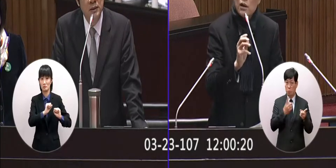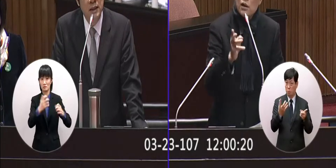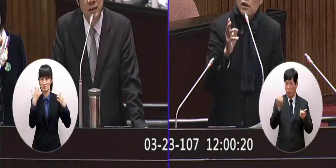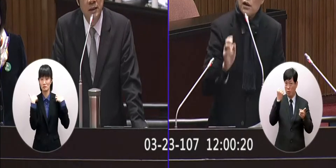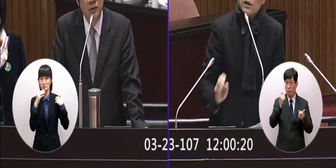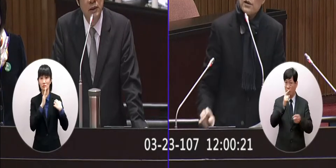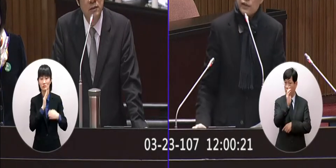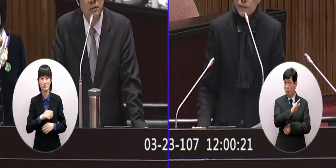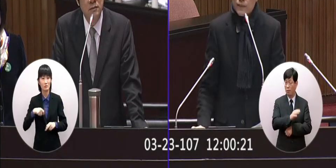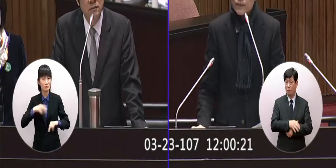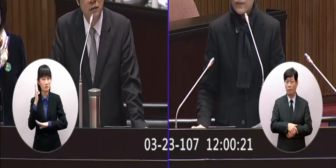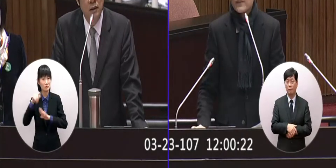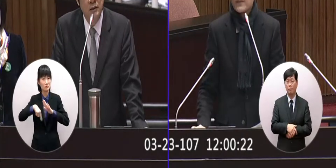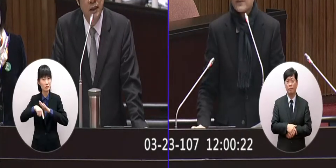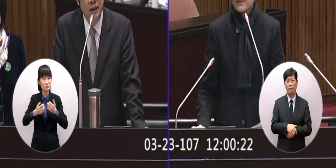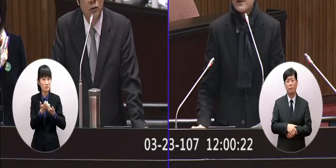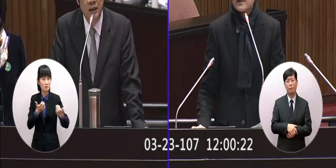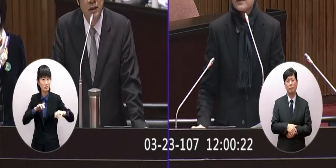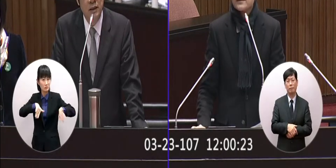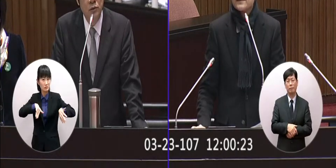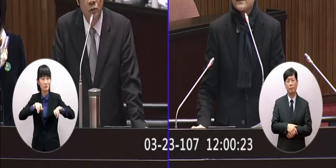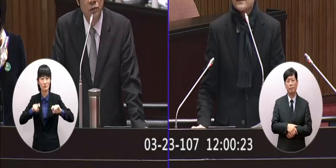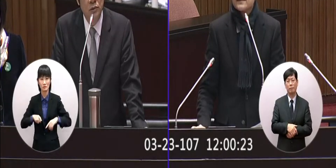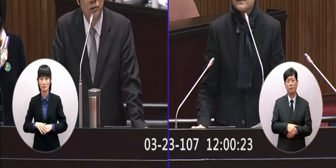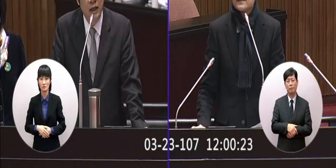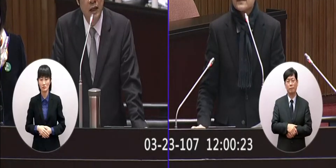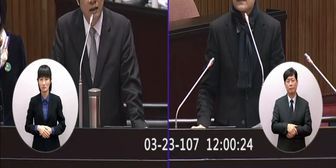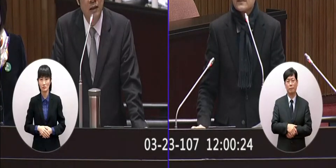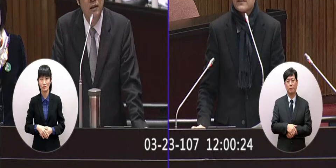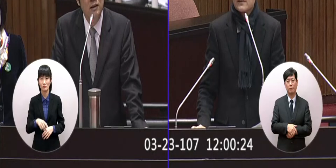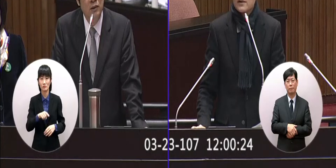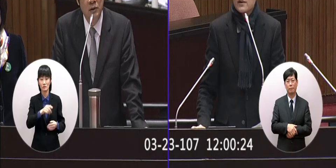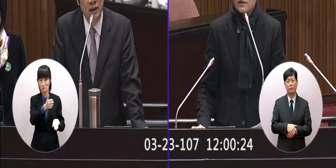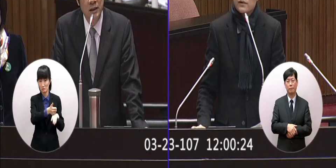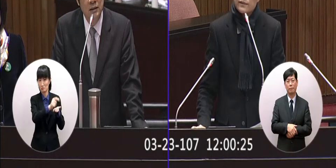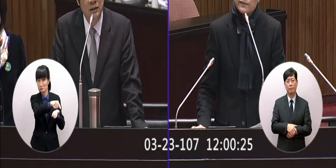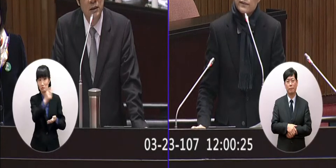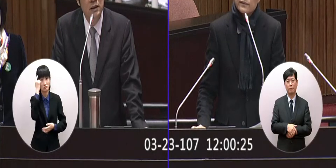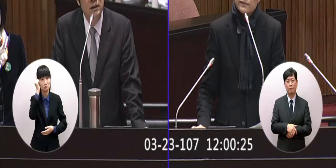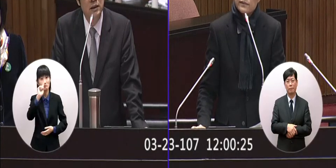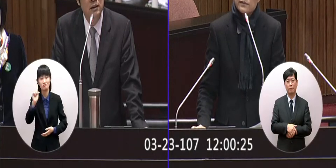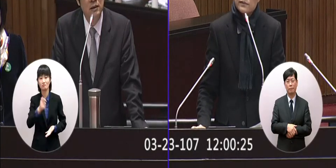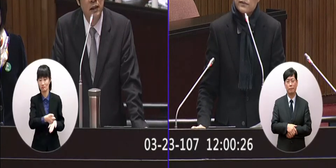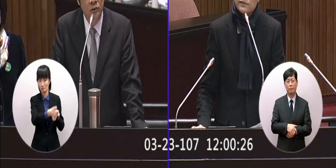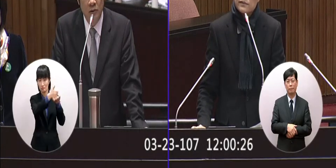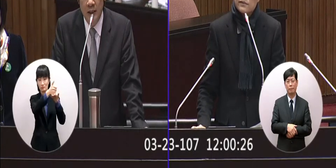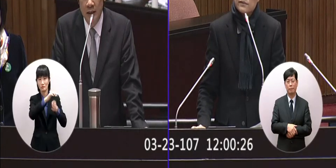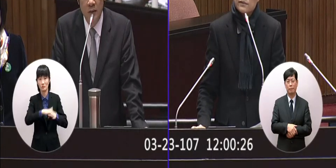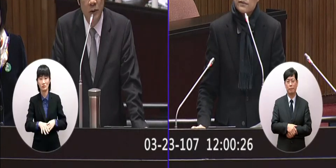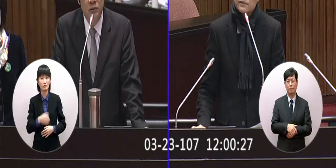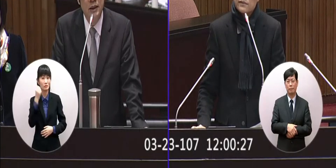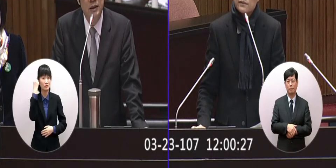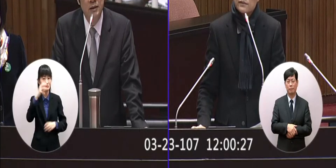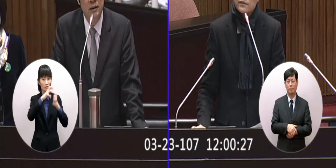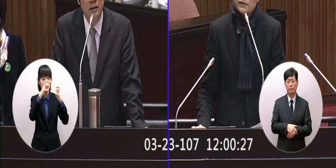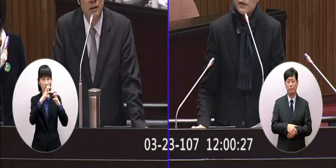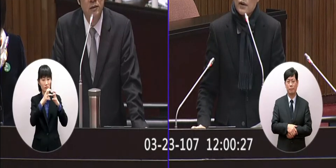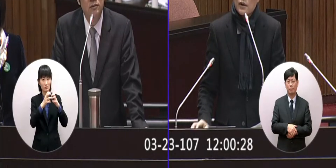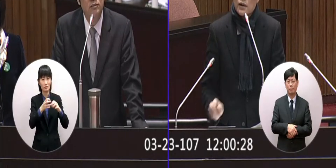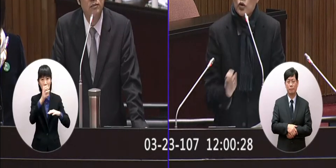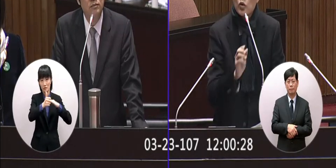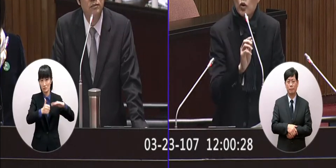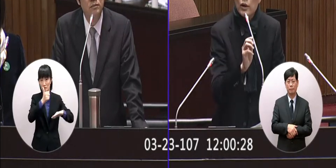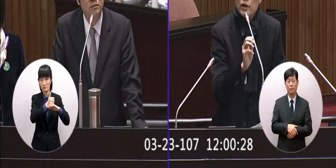权责， 基本上行政院在惯例上都尊重央行。那我相信新任的杨总裁一定会妥善因